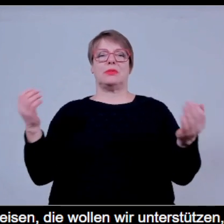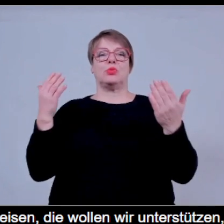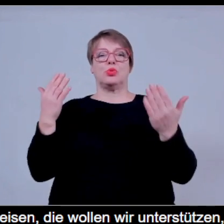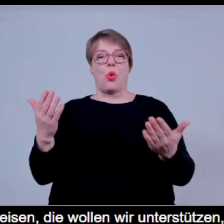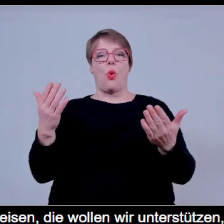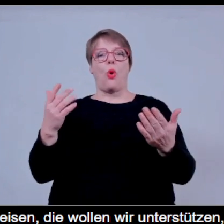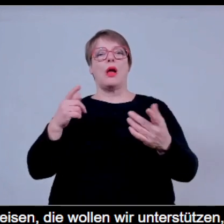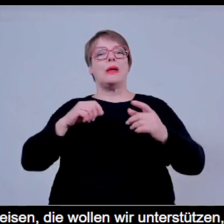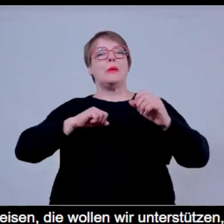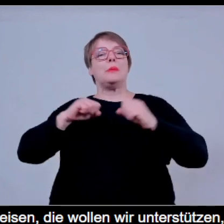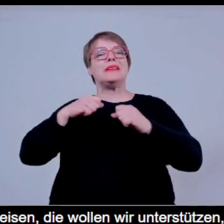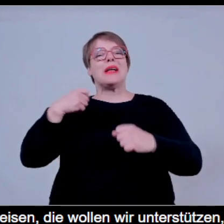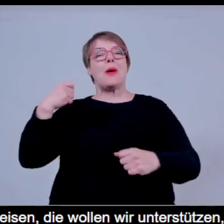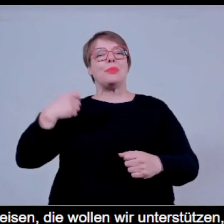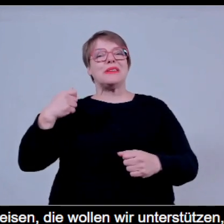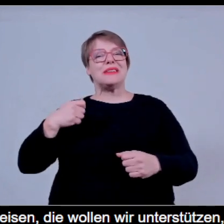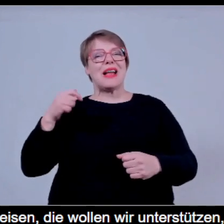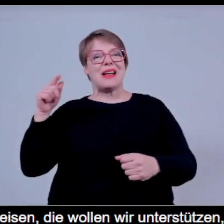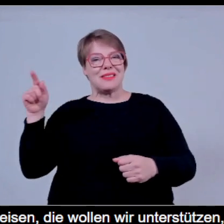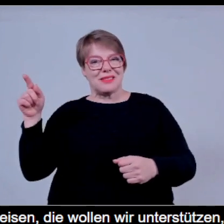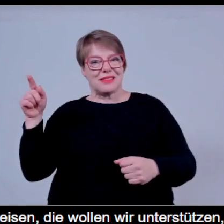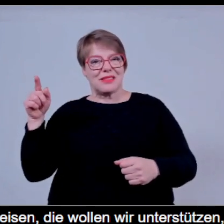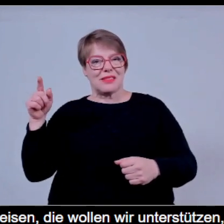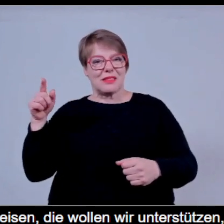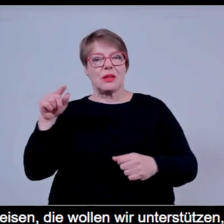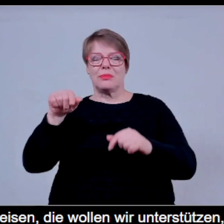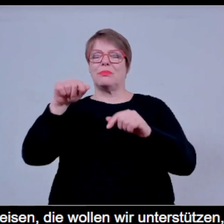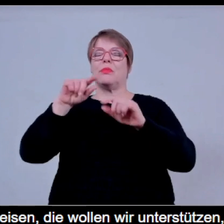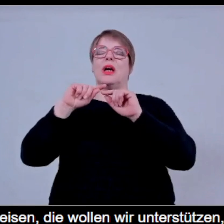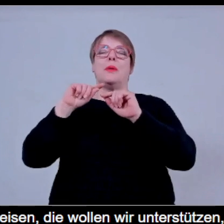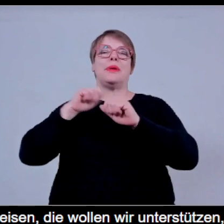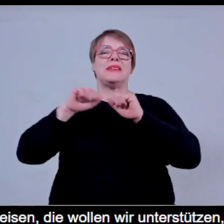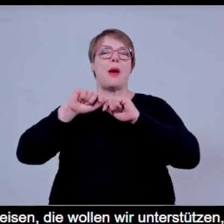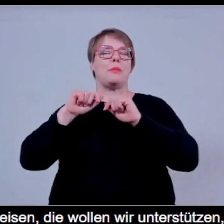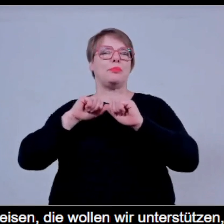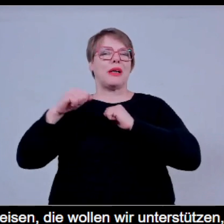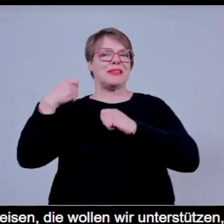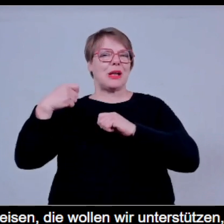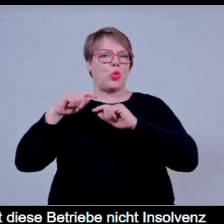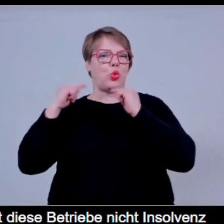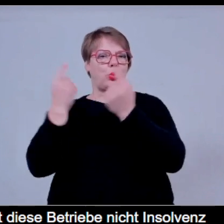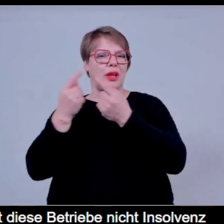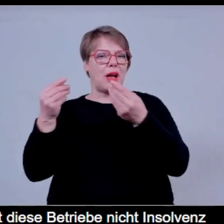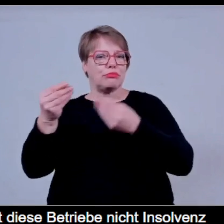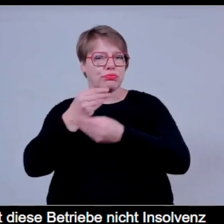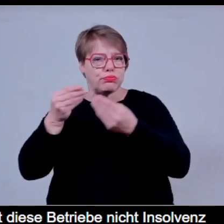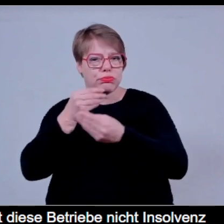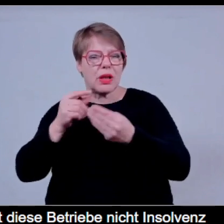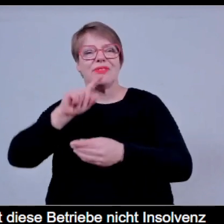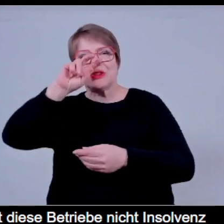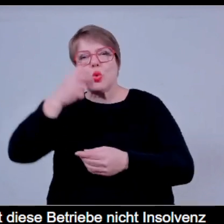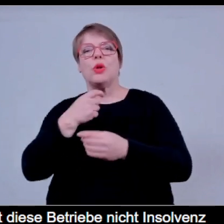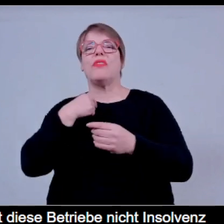haben sollten, die Möglichkeit über die LFA Energieliquiditätskredite zu beantragen, wo eben dann die